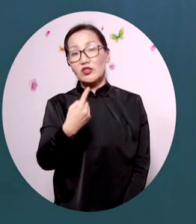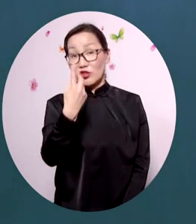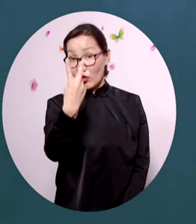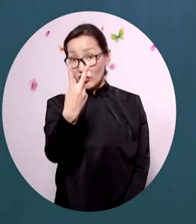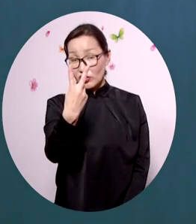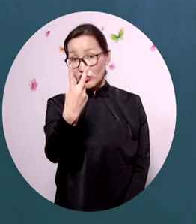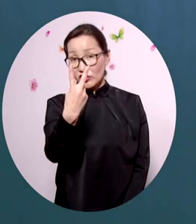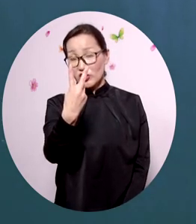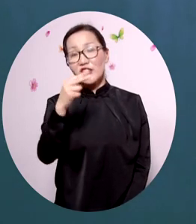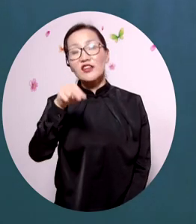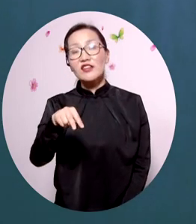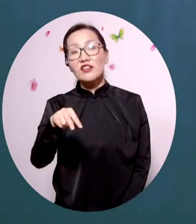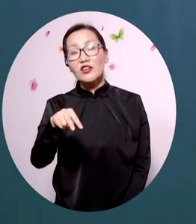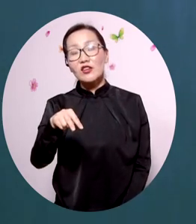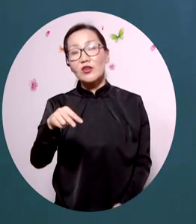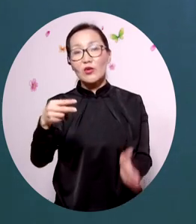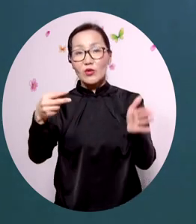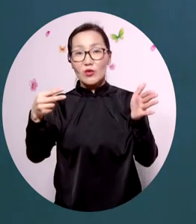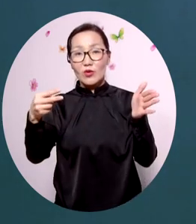бүхэл 12 литрийг